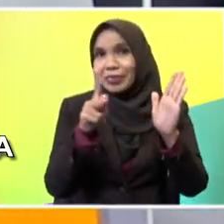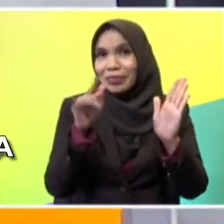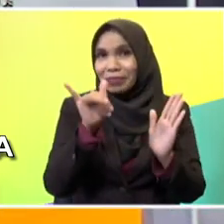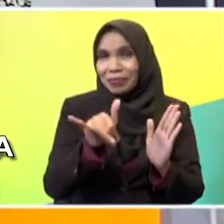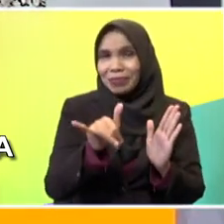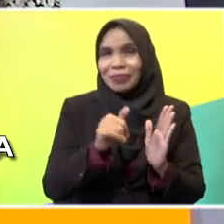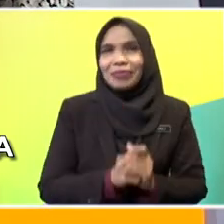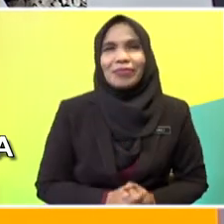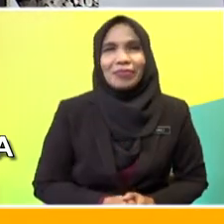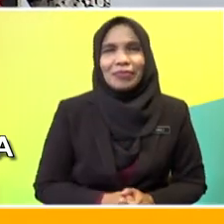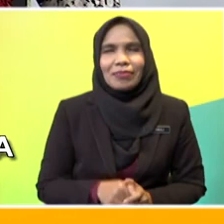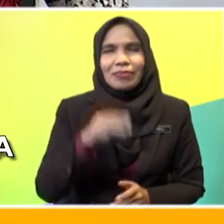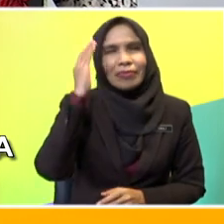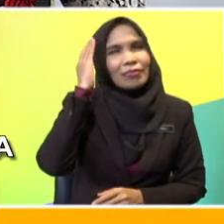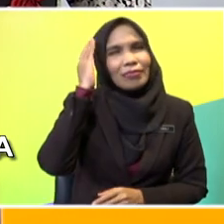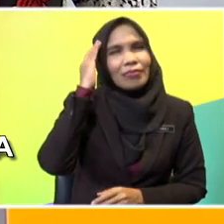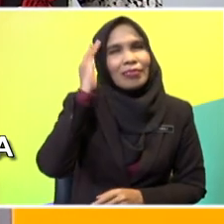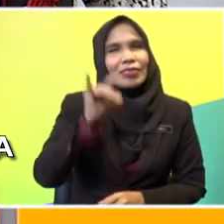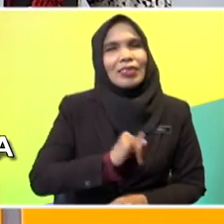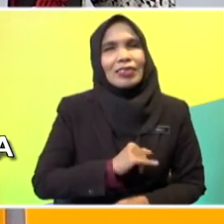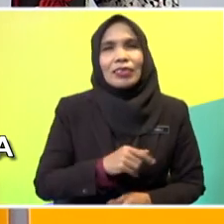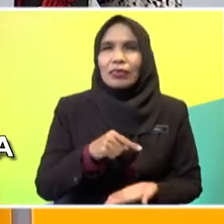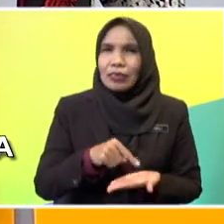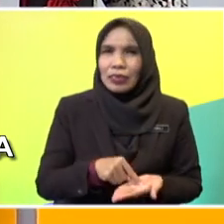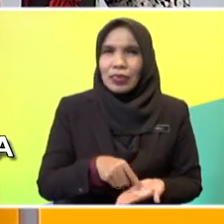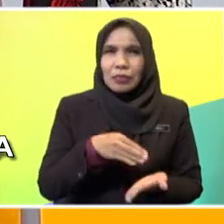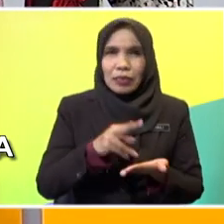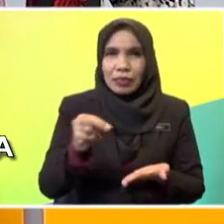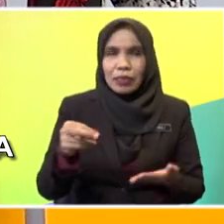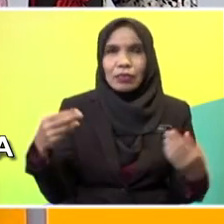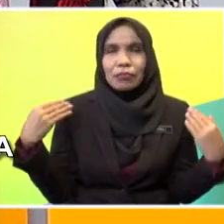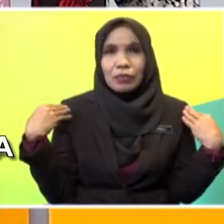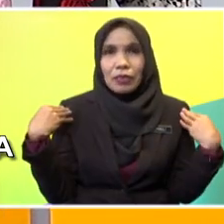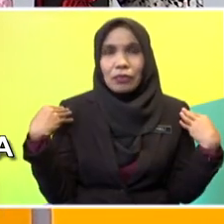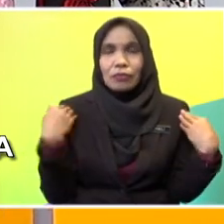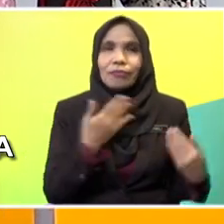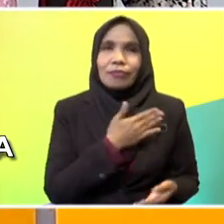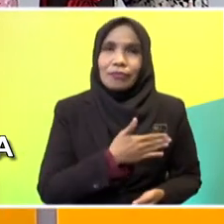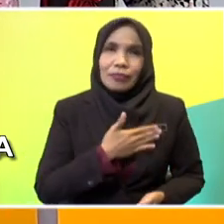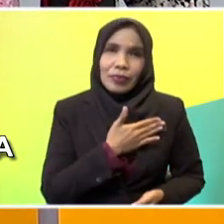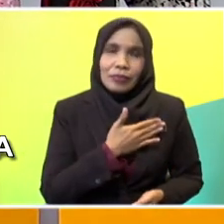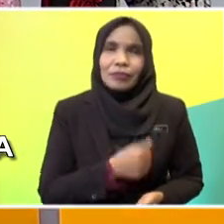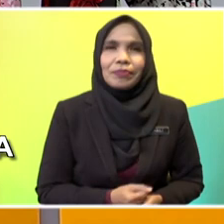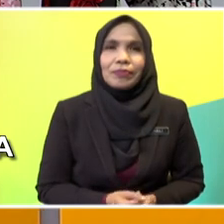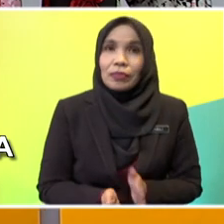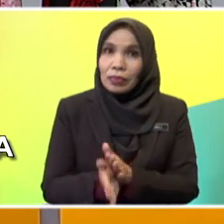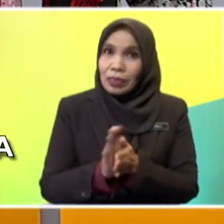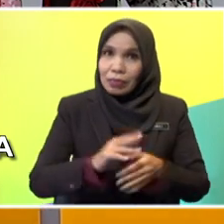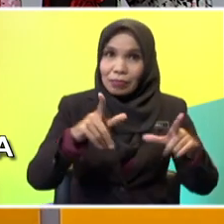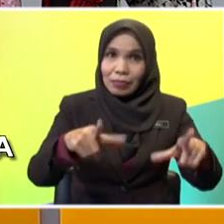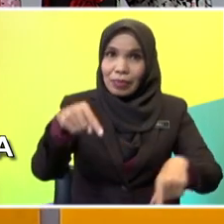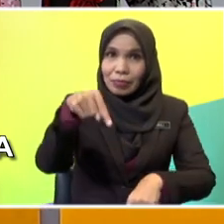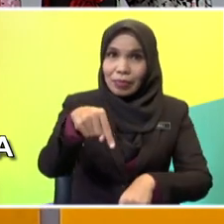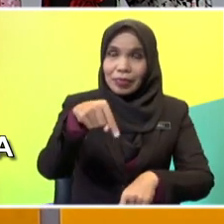Seingat saya ini bahagian bahu, dada dan dia terletak di sini.